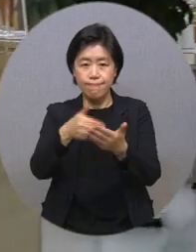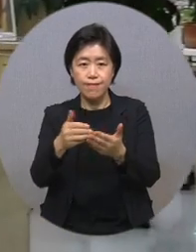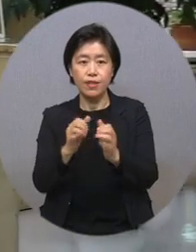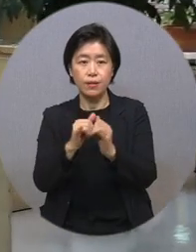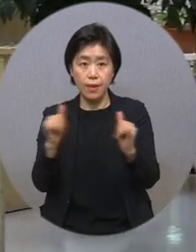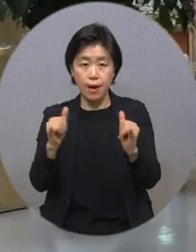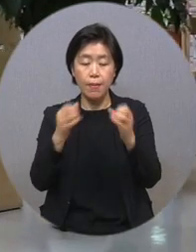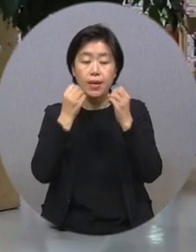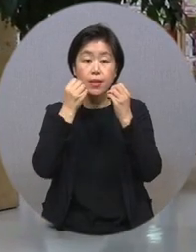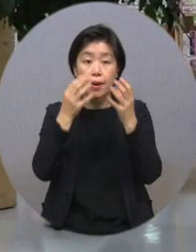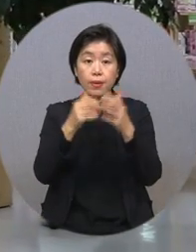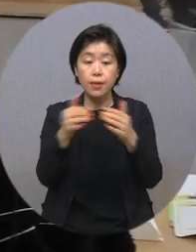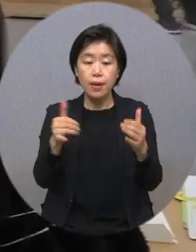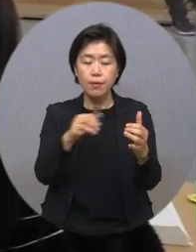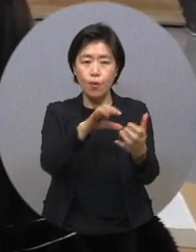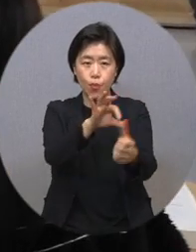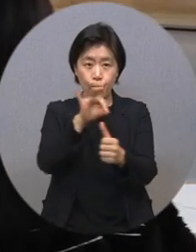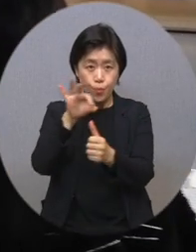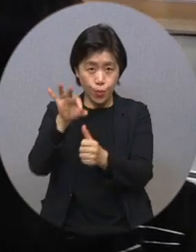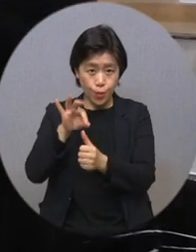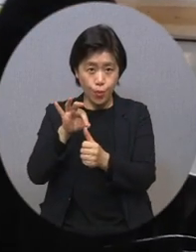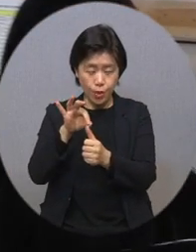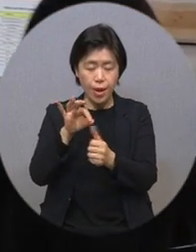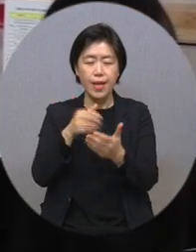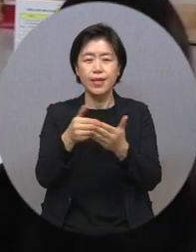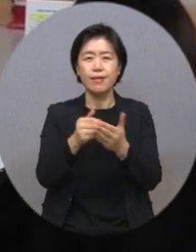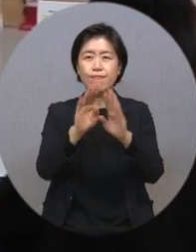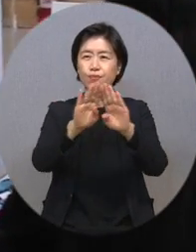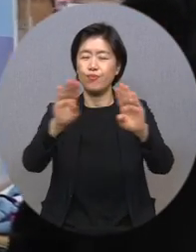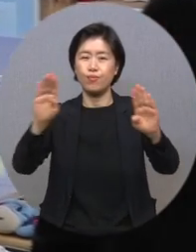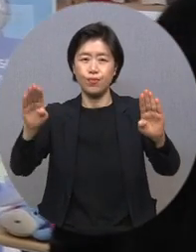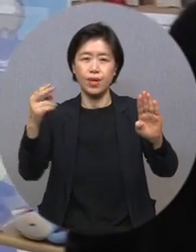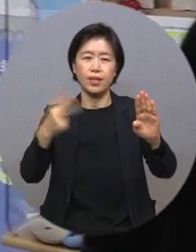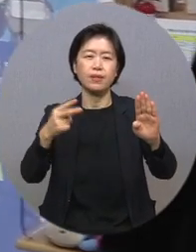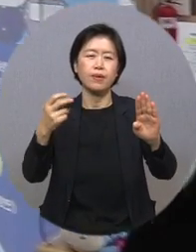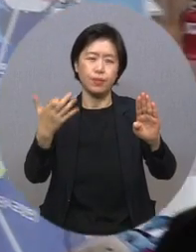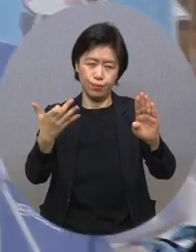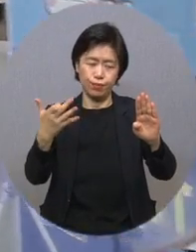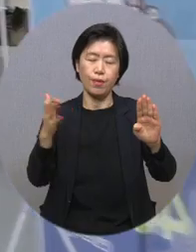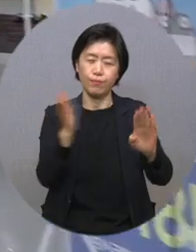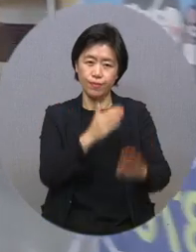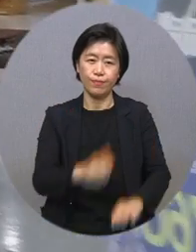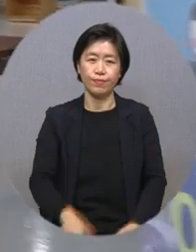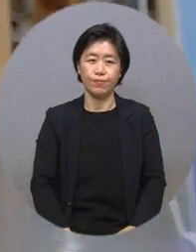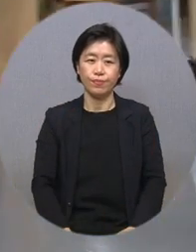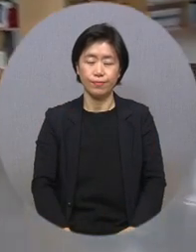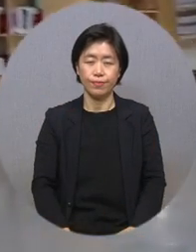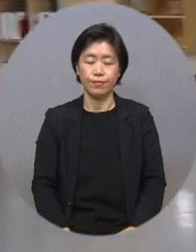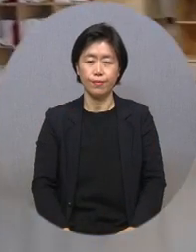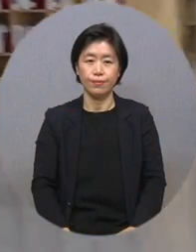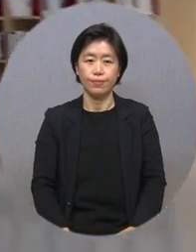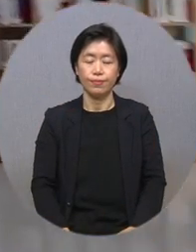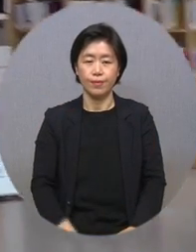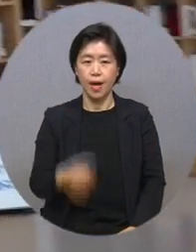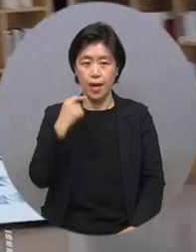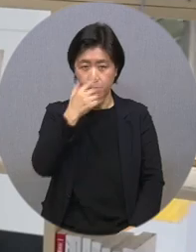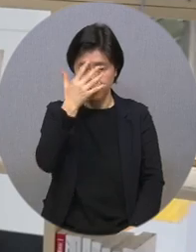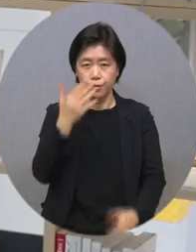작가들의 다양한 분야의 작품을 지난 2019년부터 전시해 지역 문화예술 발전에 힘쓰고